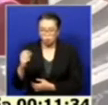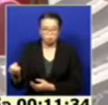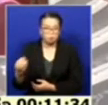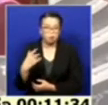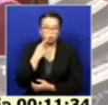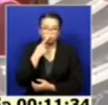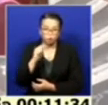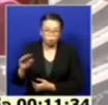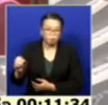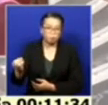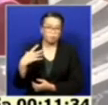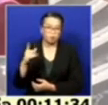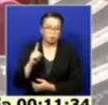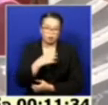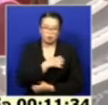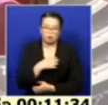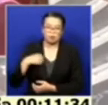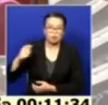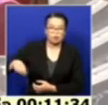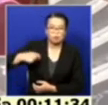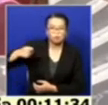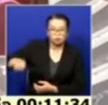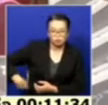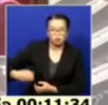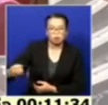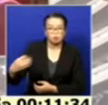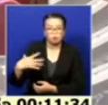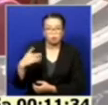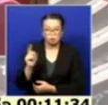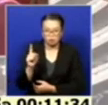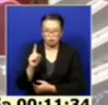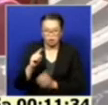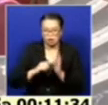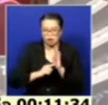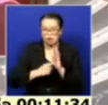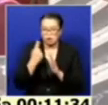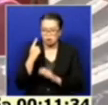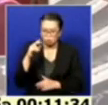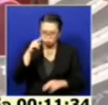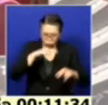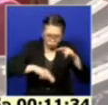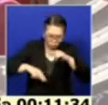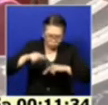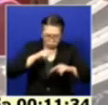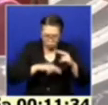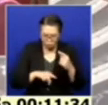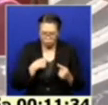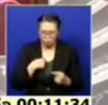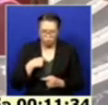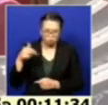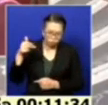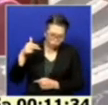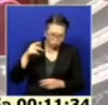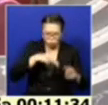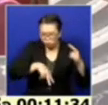จากการตรวจสอบหรือสอบถามไปโดยทางสถานเอกราชทูต